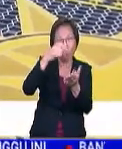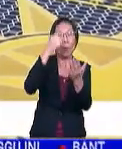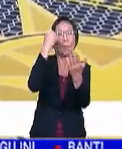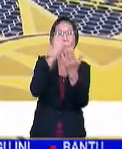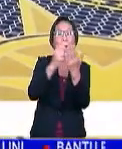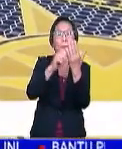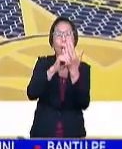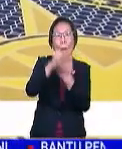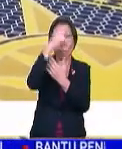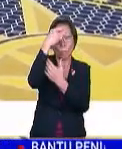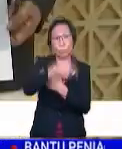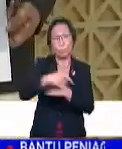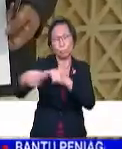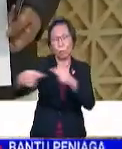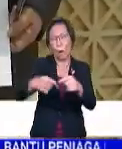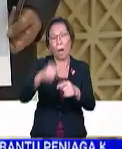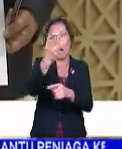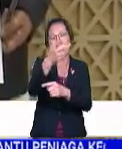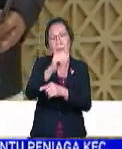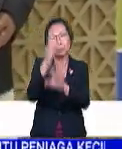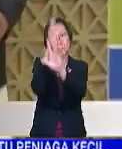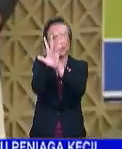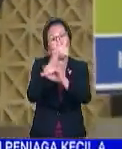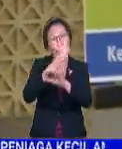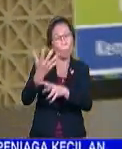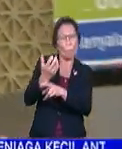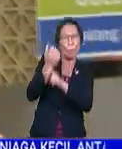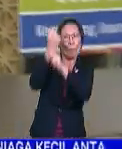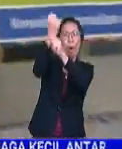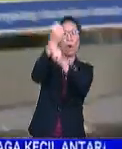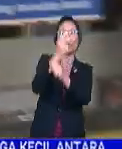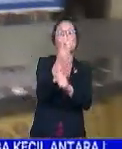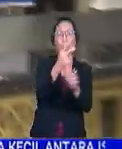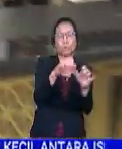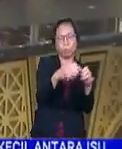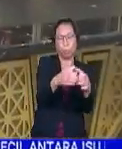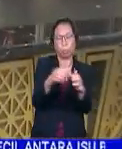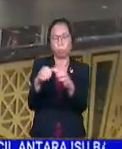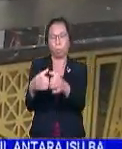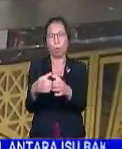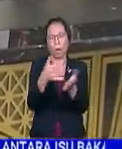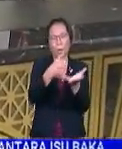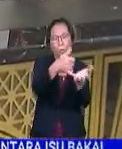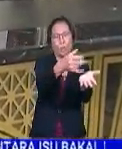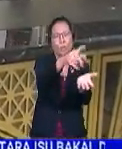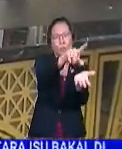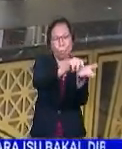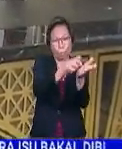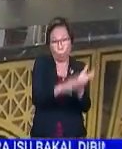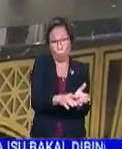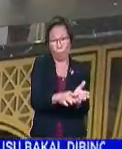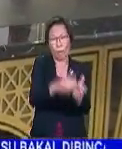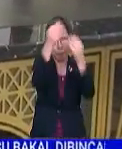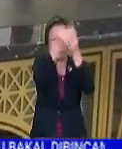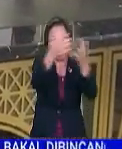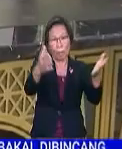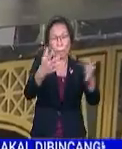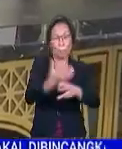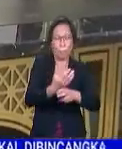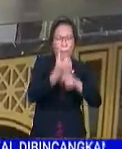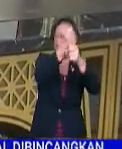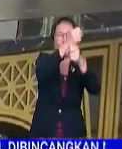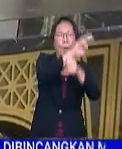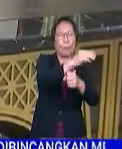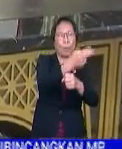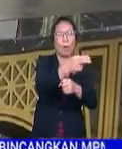Pada tahun lepas, RTM Sarawak telah mengekalkan kejuaraan dalam dua kategori termasuk Anugerah Kewartawanan Penyiaran dimenangi